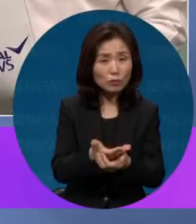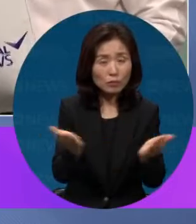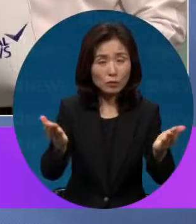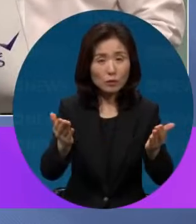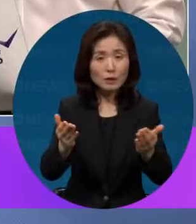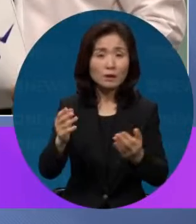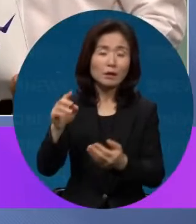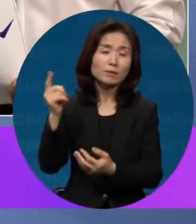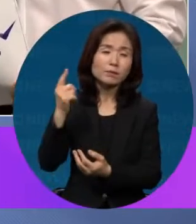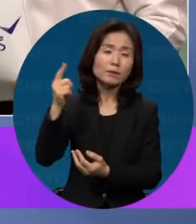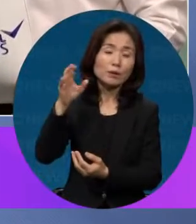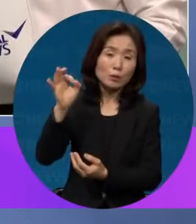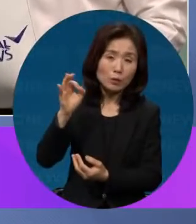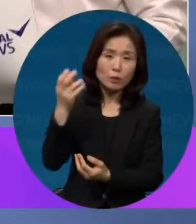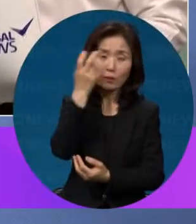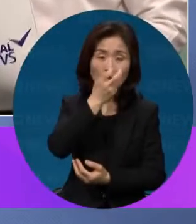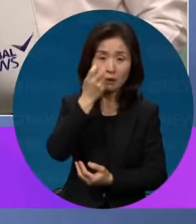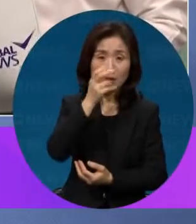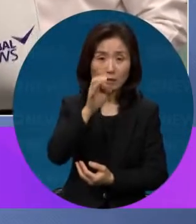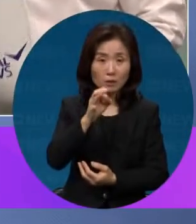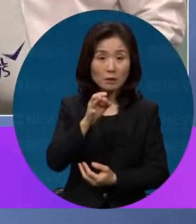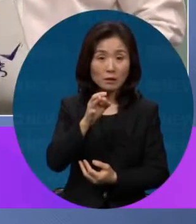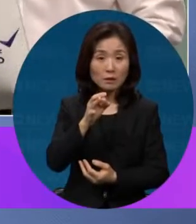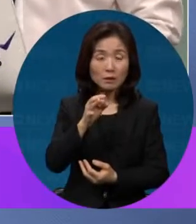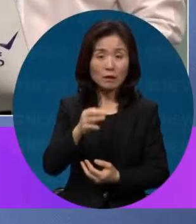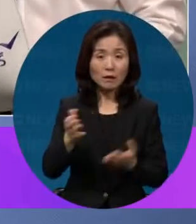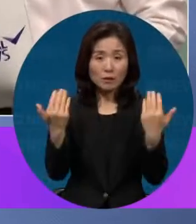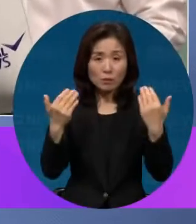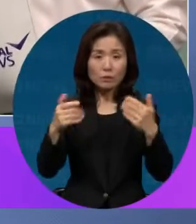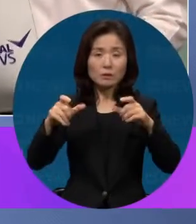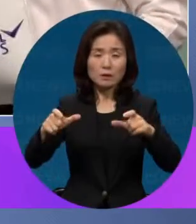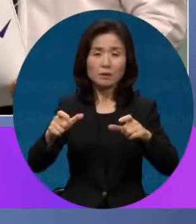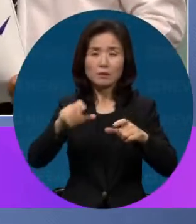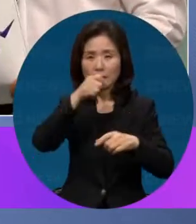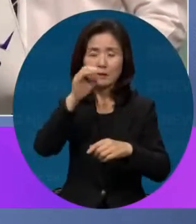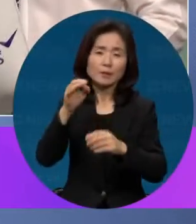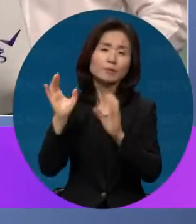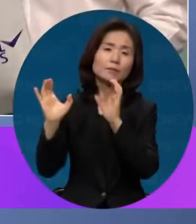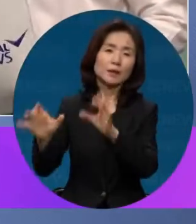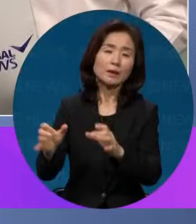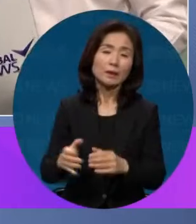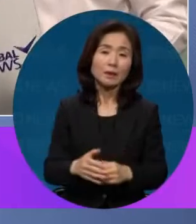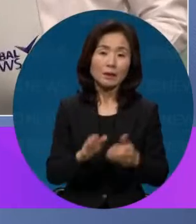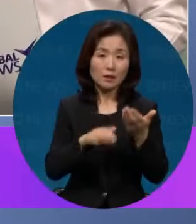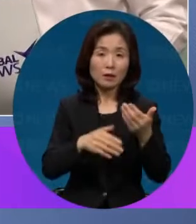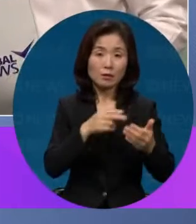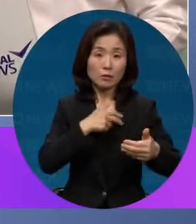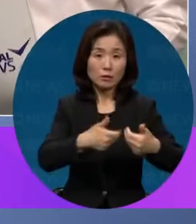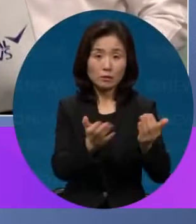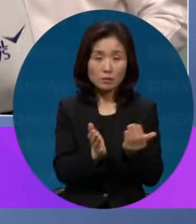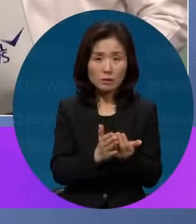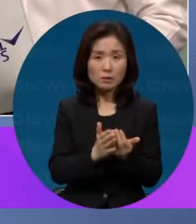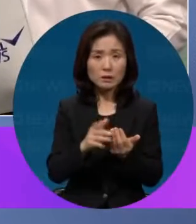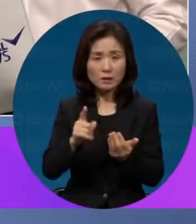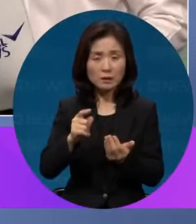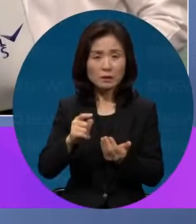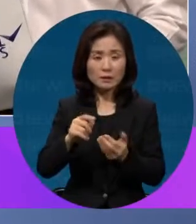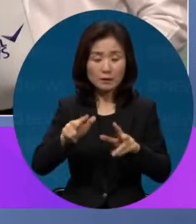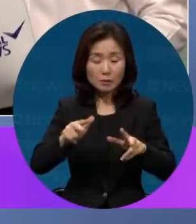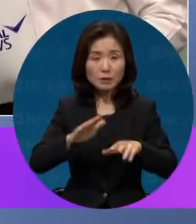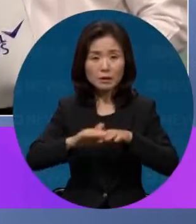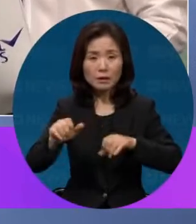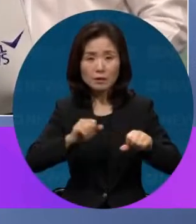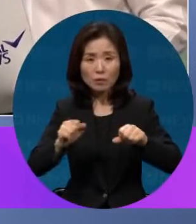유지하고 관리하는 건 학교나 지역의 자체 예산으로 해결해야 합니다 이 하원 의원들은 기존 대처가 타당한지 에 대한